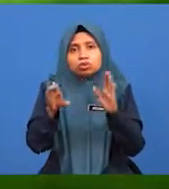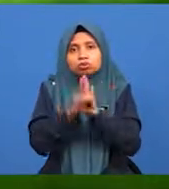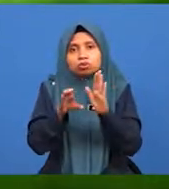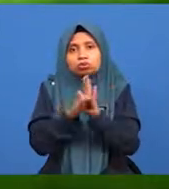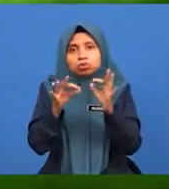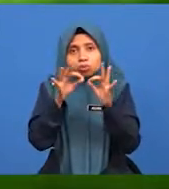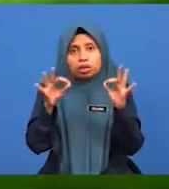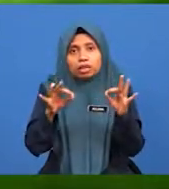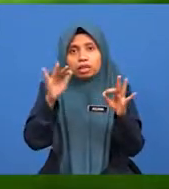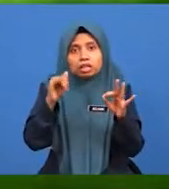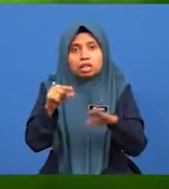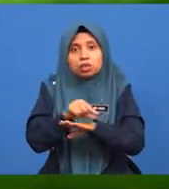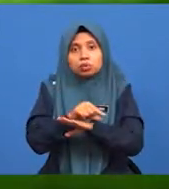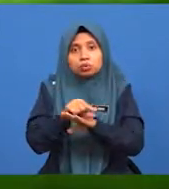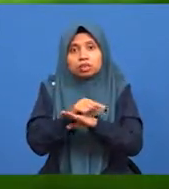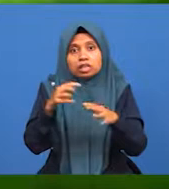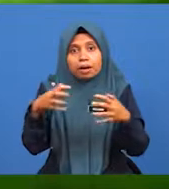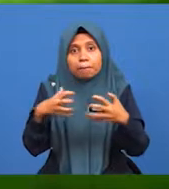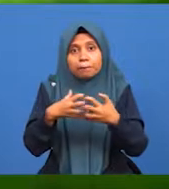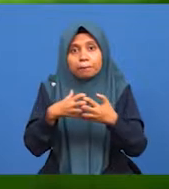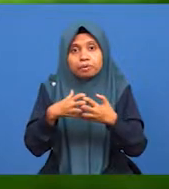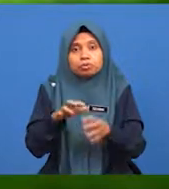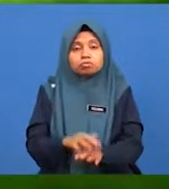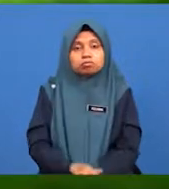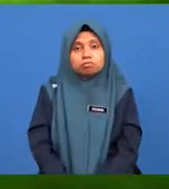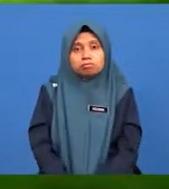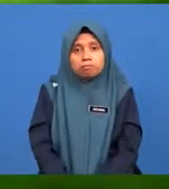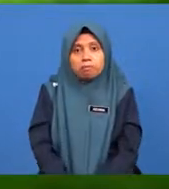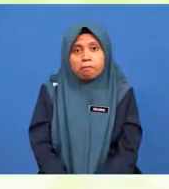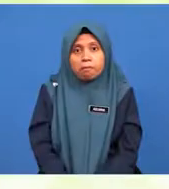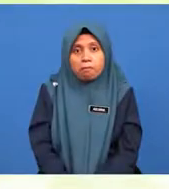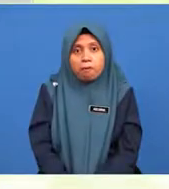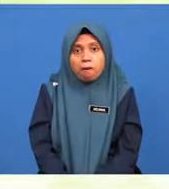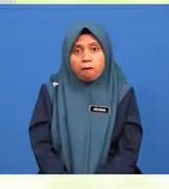ayat yang menggunakan penjodoh bilangan tersebut.